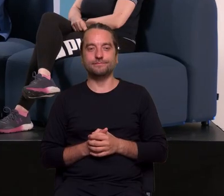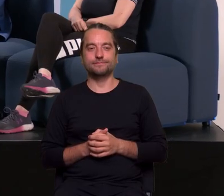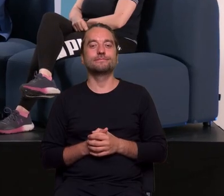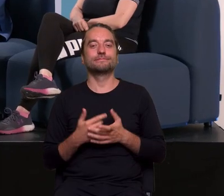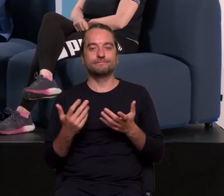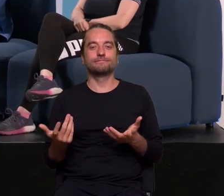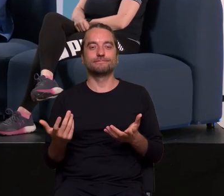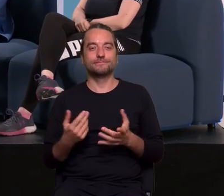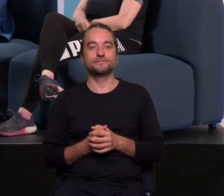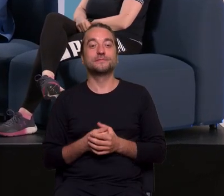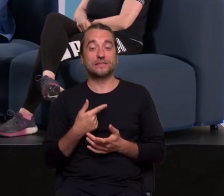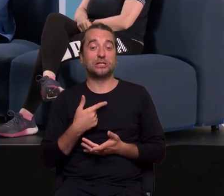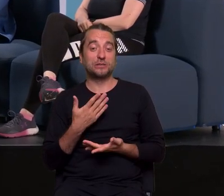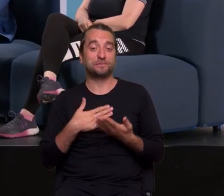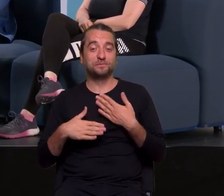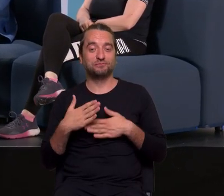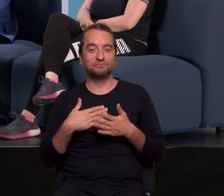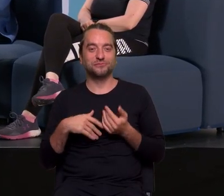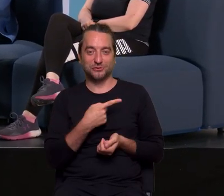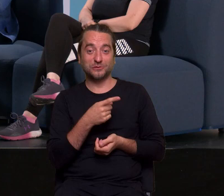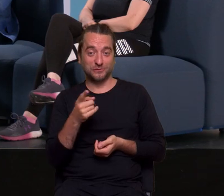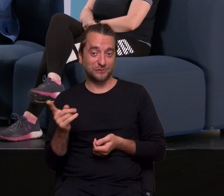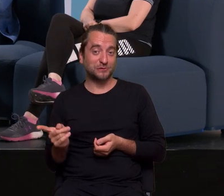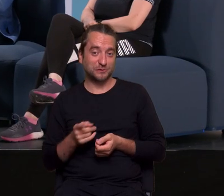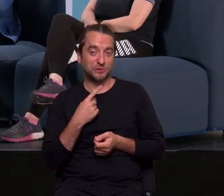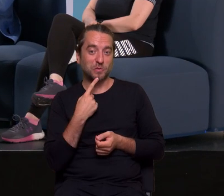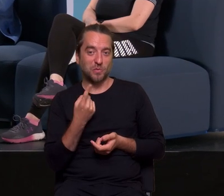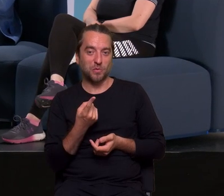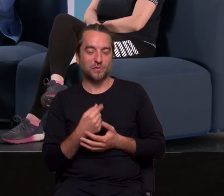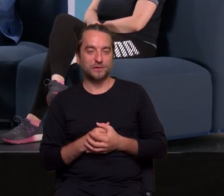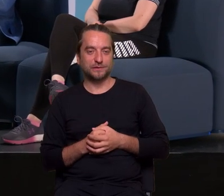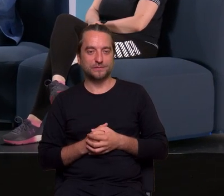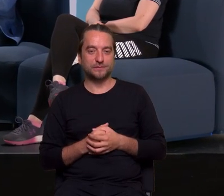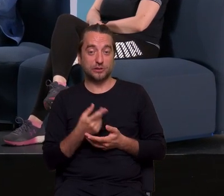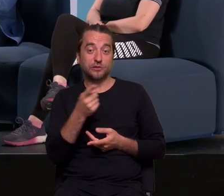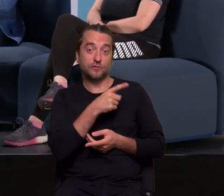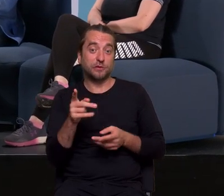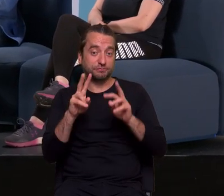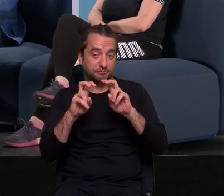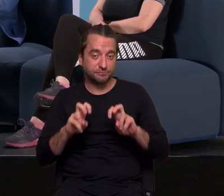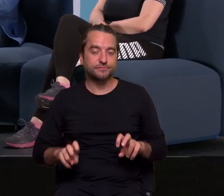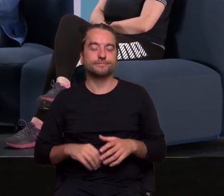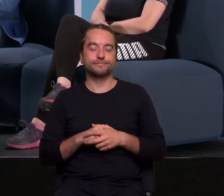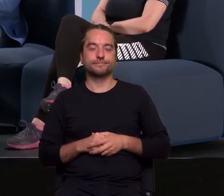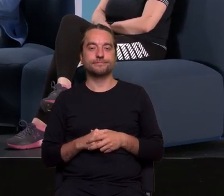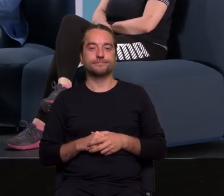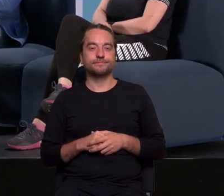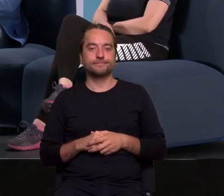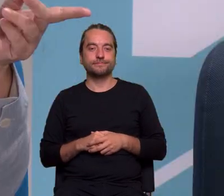No, ja bardzo się cieszę, że Państwo takie rzeczy badają. Natomiast wracając jeszcze